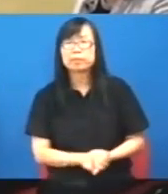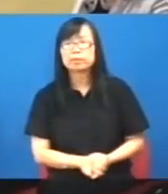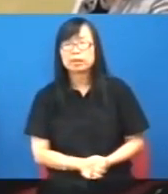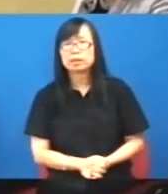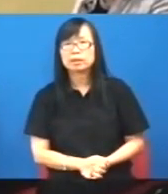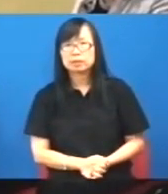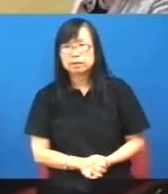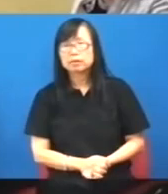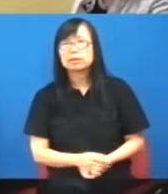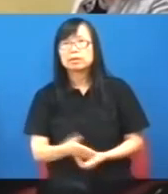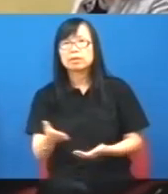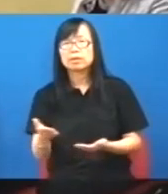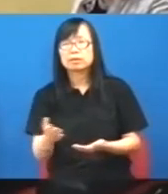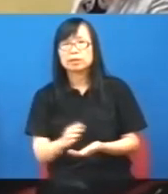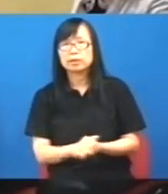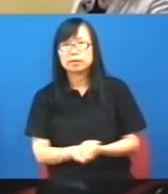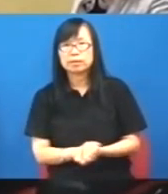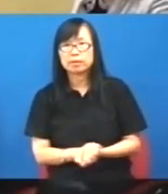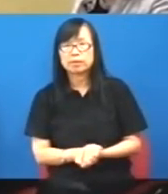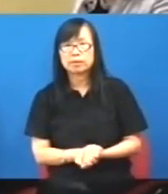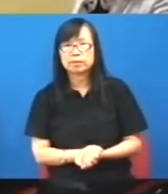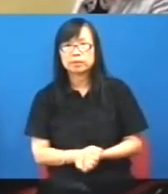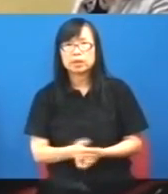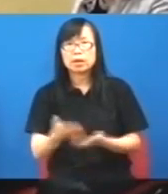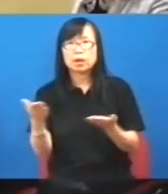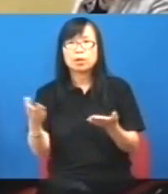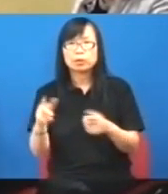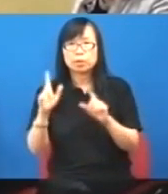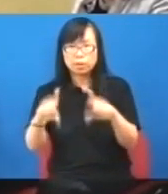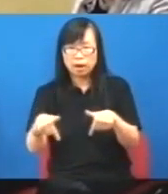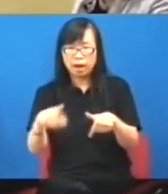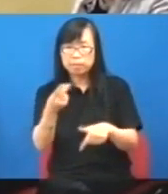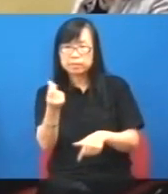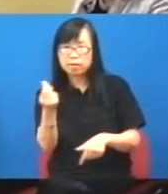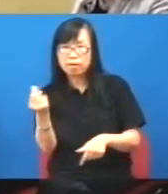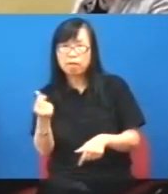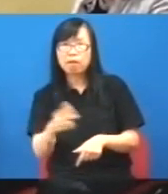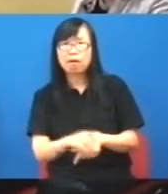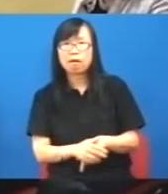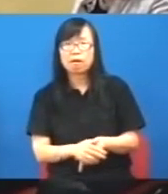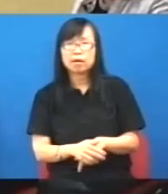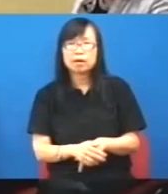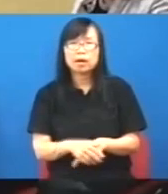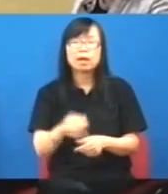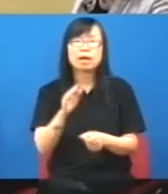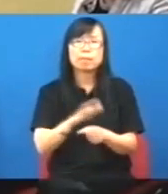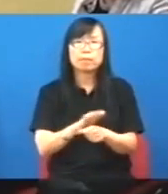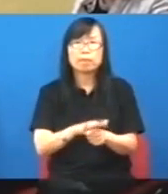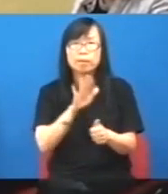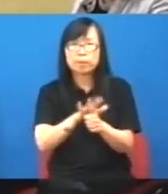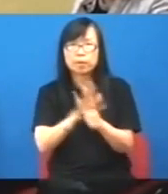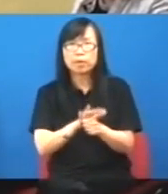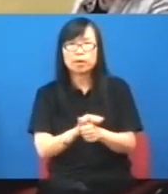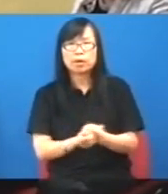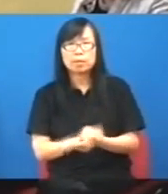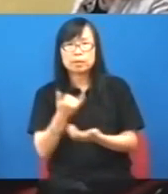佢走去呢個千里超超，走去呢個千里 南沙。 南沙嗰度為霍英東辦埋啲後事係咪？話將呢個